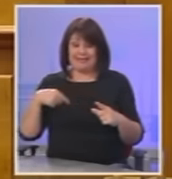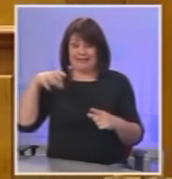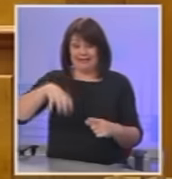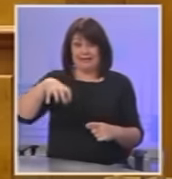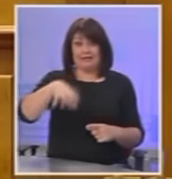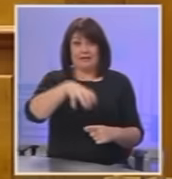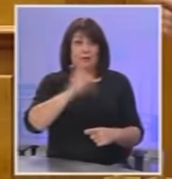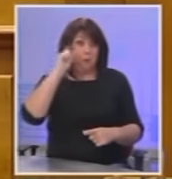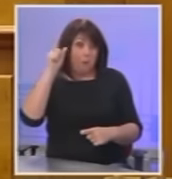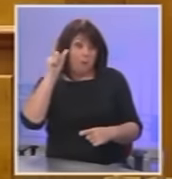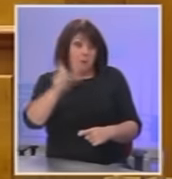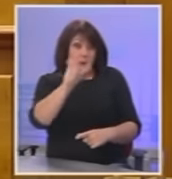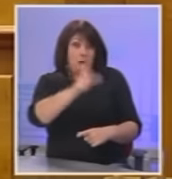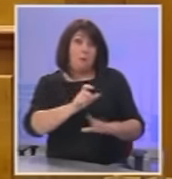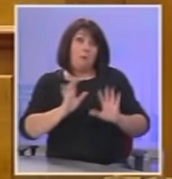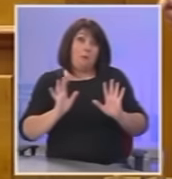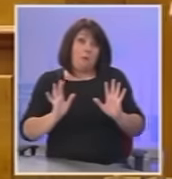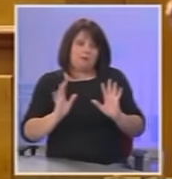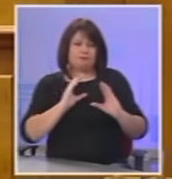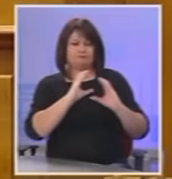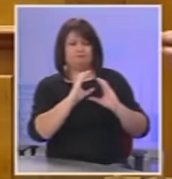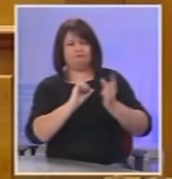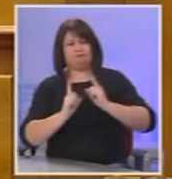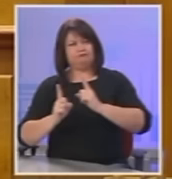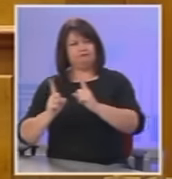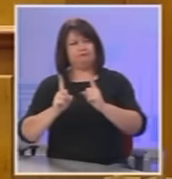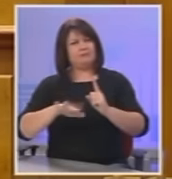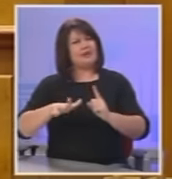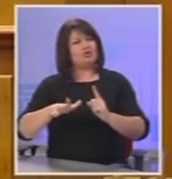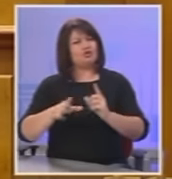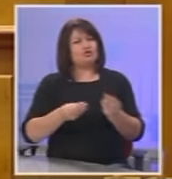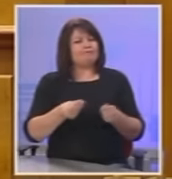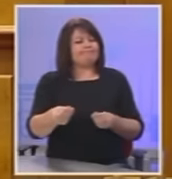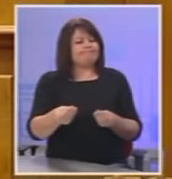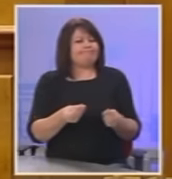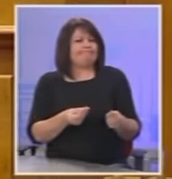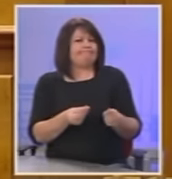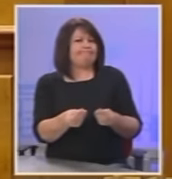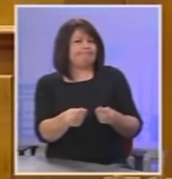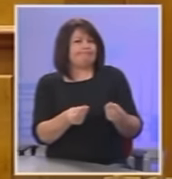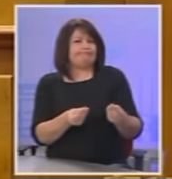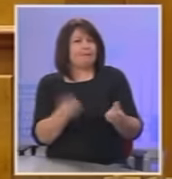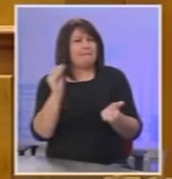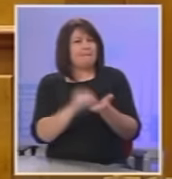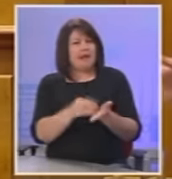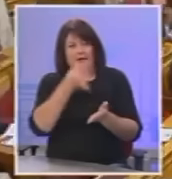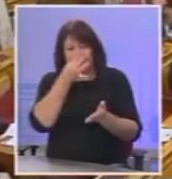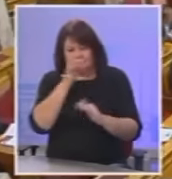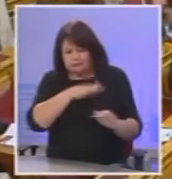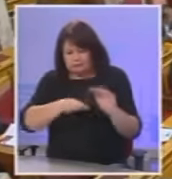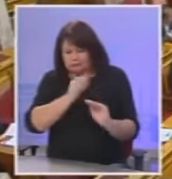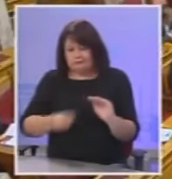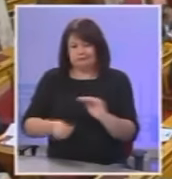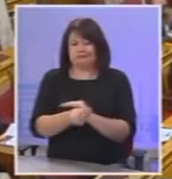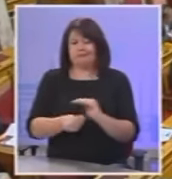υποκειμενική άποψη και θα έρθουν σε συνεννόηση, μπορεί να προκύψει συναλλαγή. Θα γίνει πάλι εστία διαφθοράς. Κάτι που